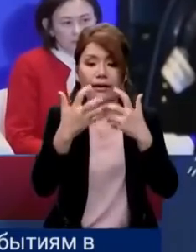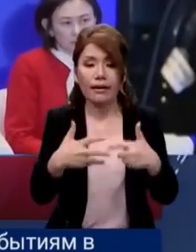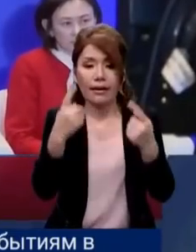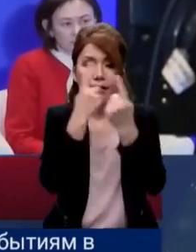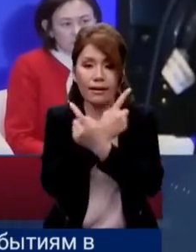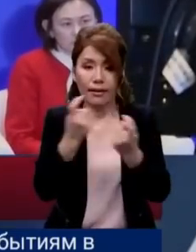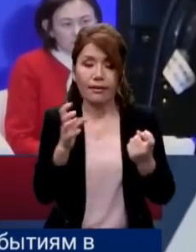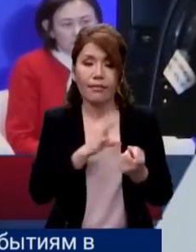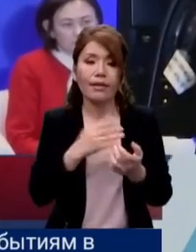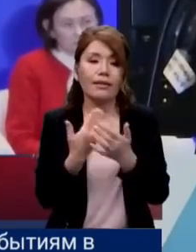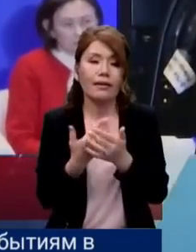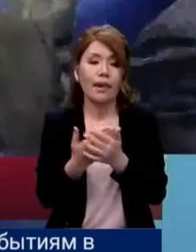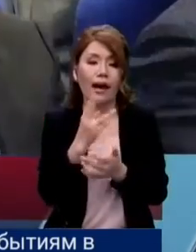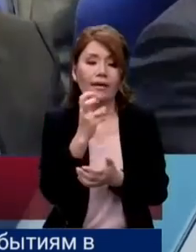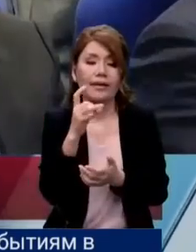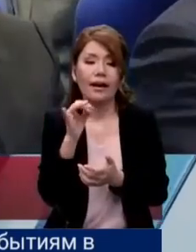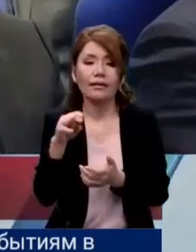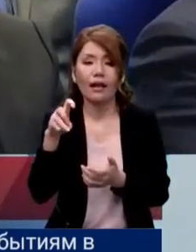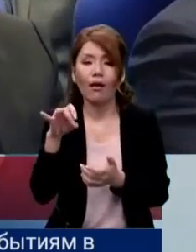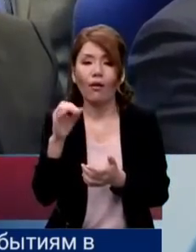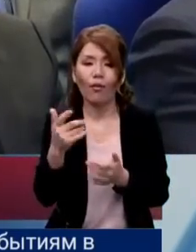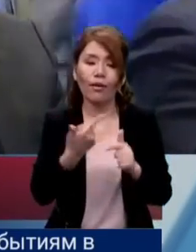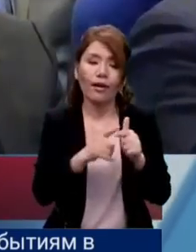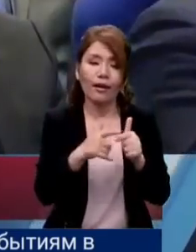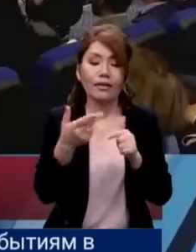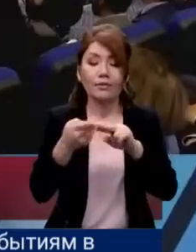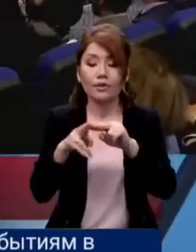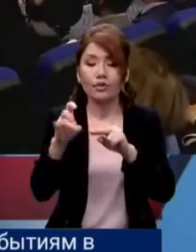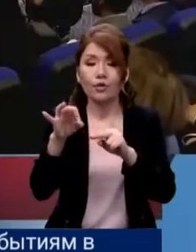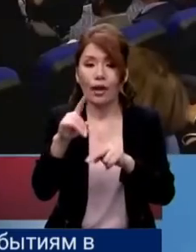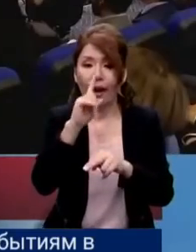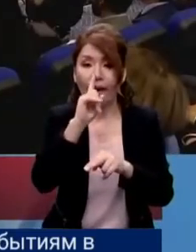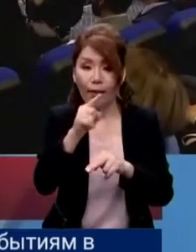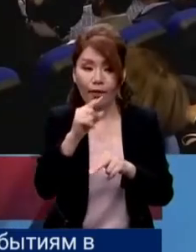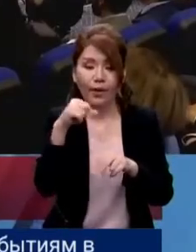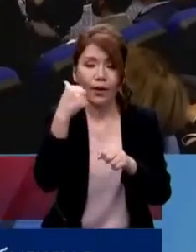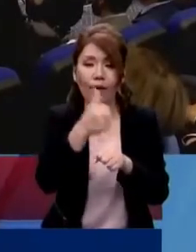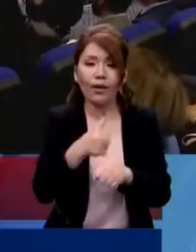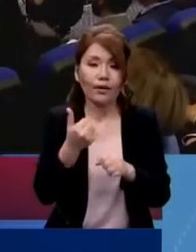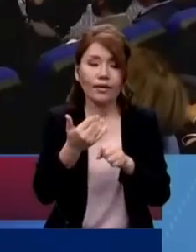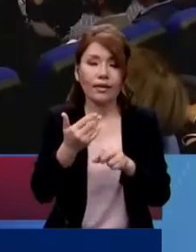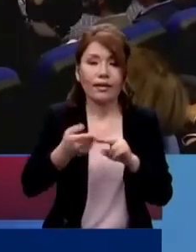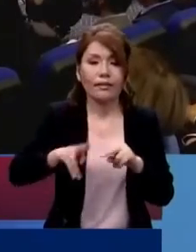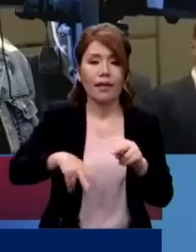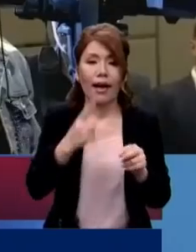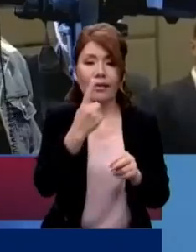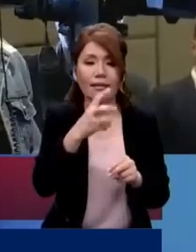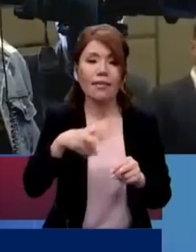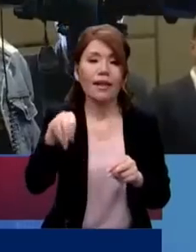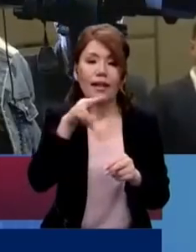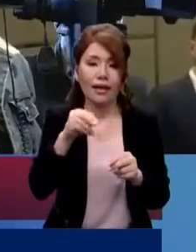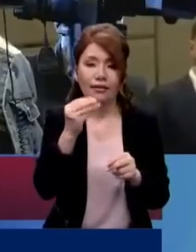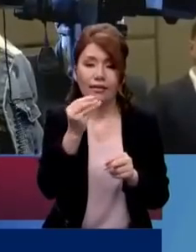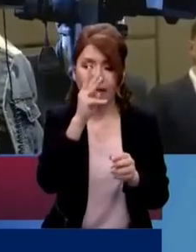жарияланған еді. Мәселен, Қазақтелеком мен Қазатомөнеркәсіп мекемелері бір жылда басшылығына 1 миллиард теңгеден астам